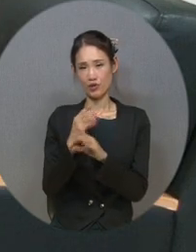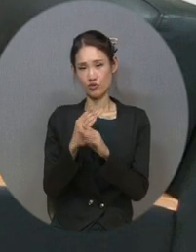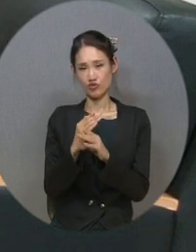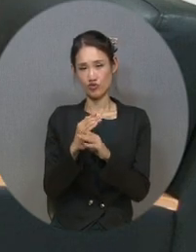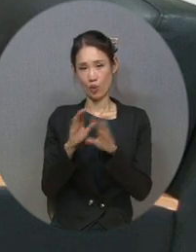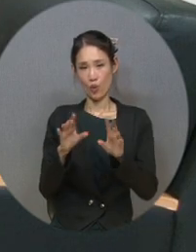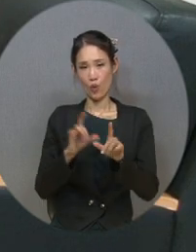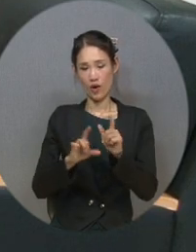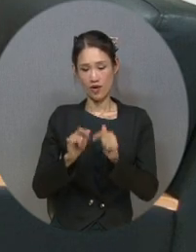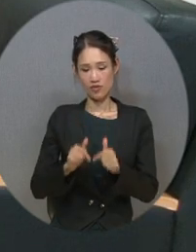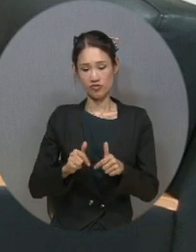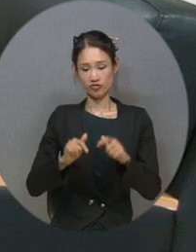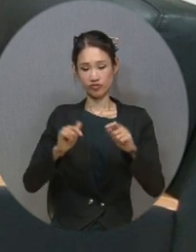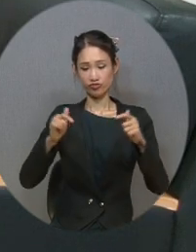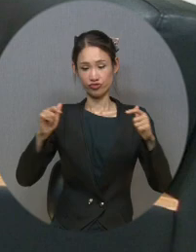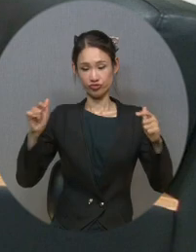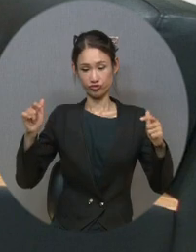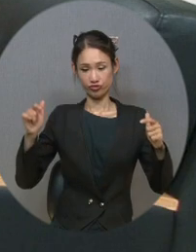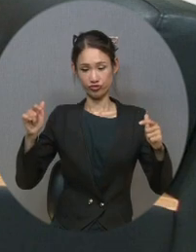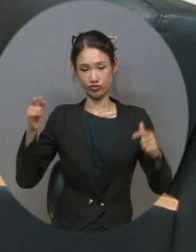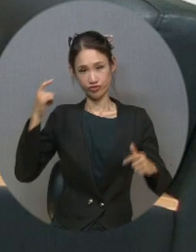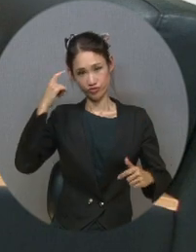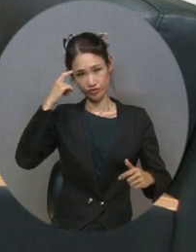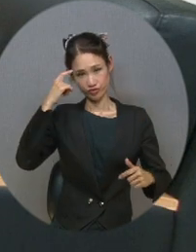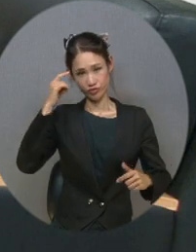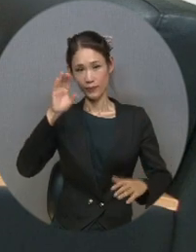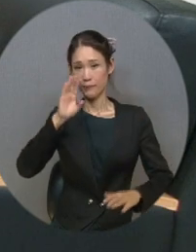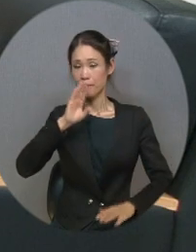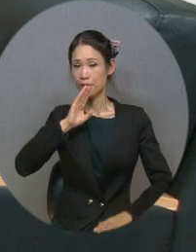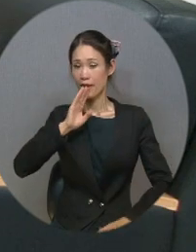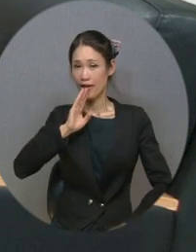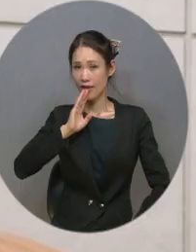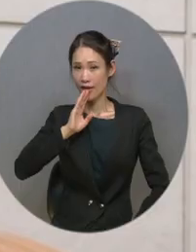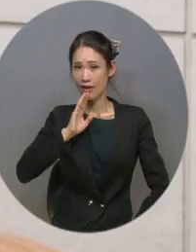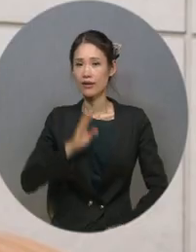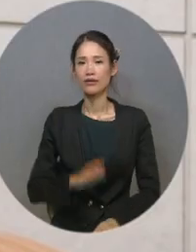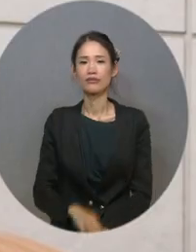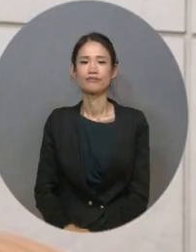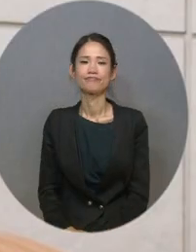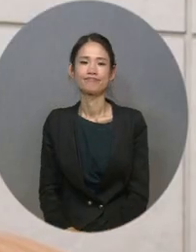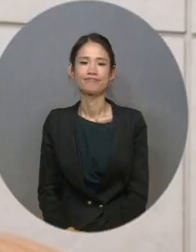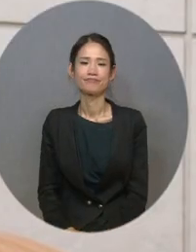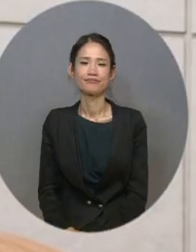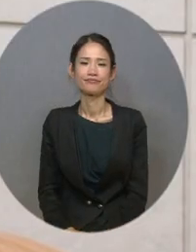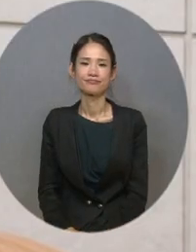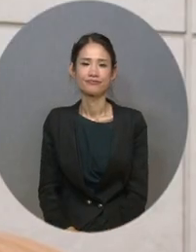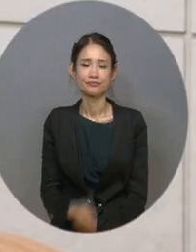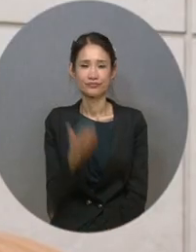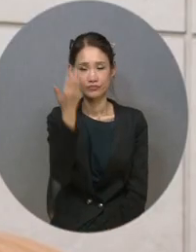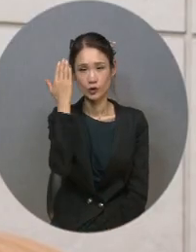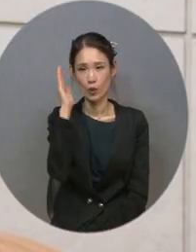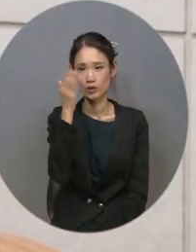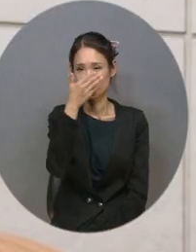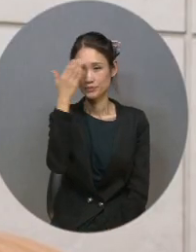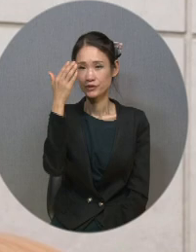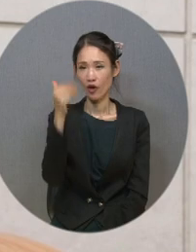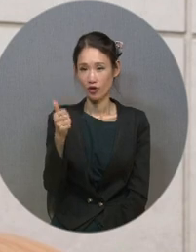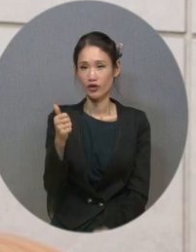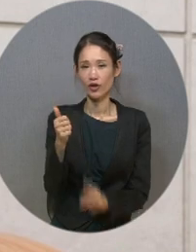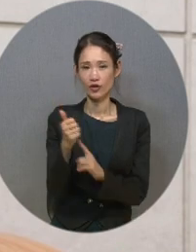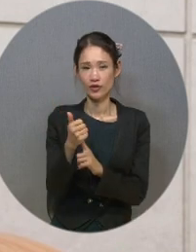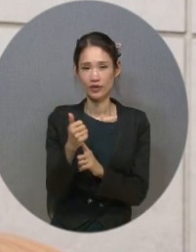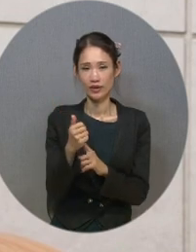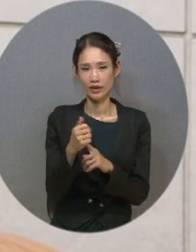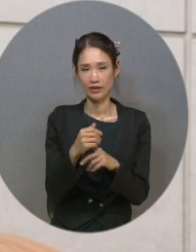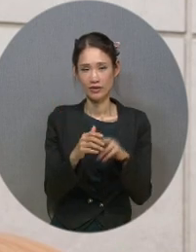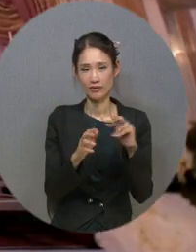더 크게 확대하신다고 또 말씀을 했는데 어떤가요? 지금 이제 요즘 청년들을 N4 세대라고